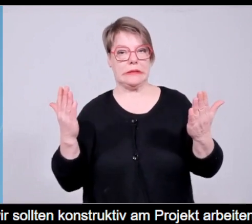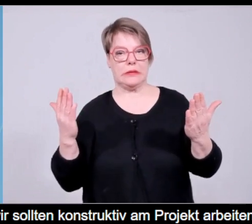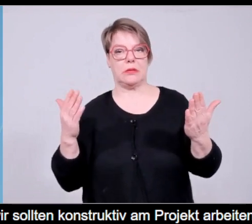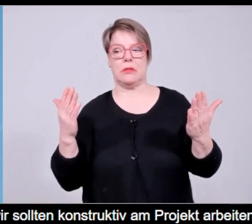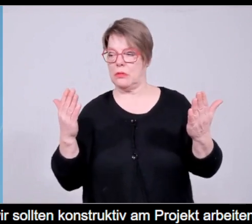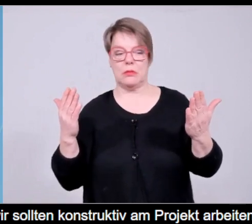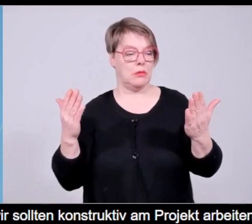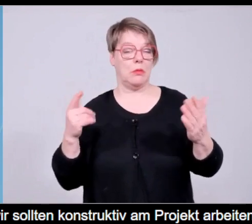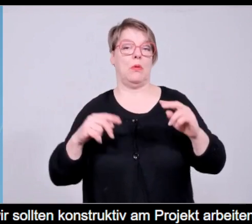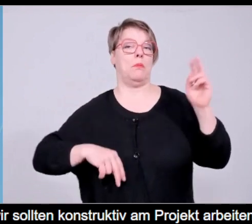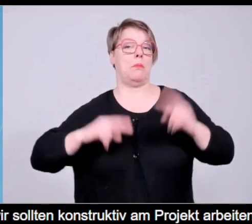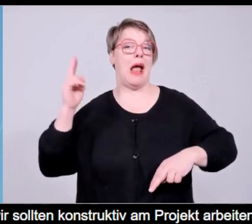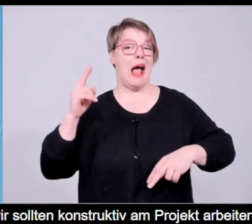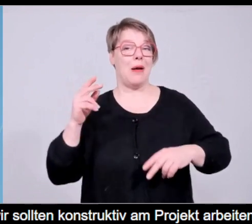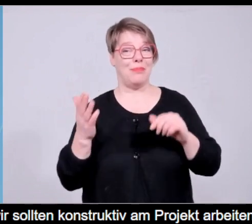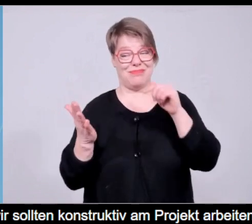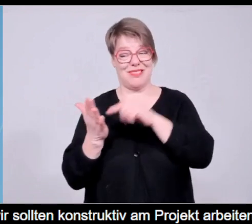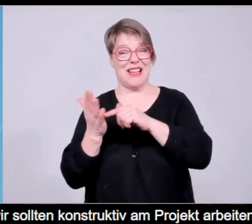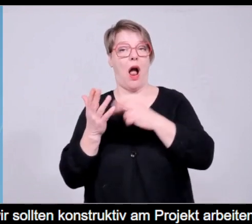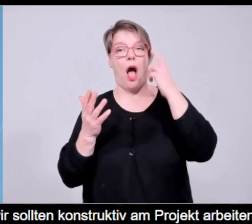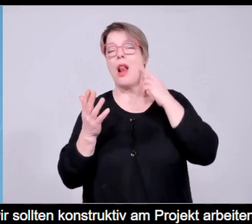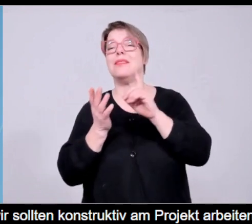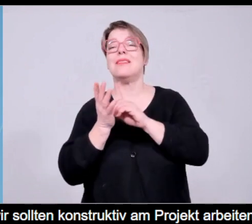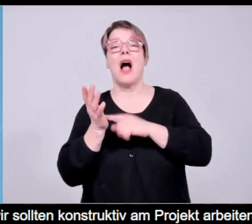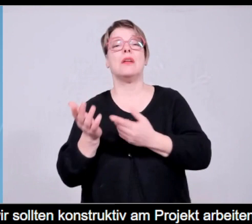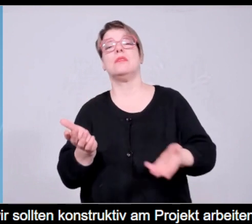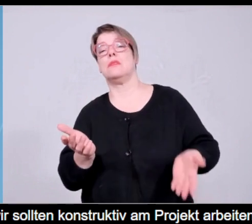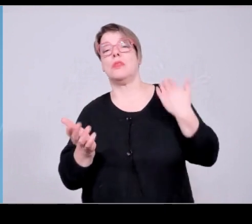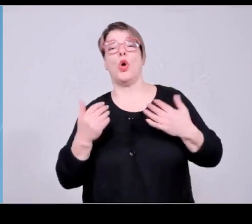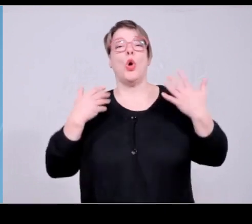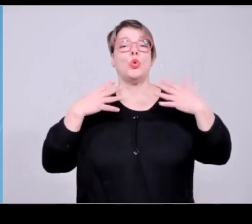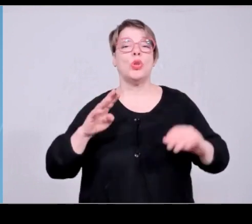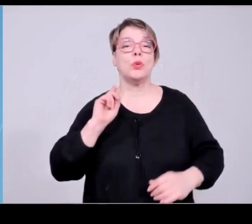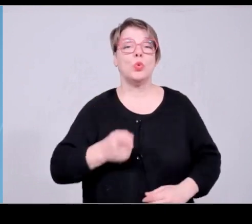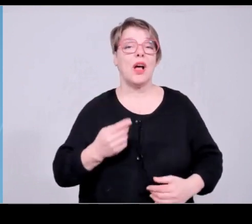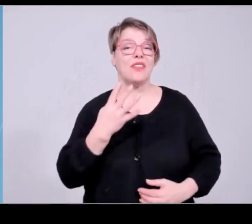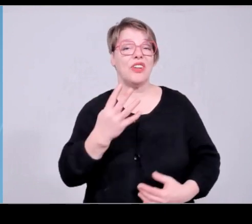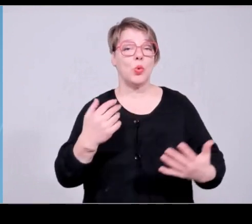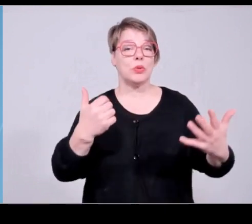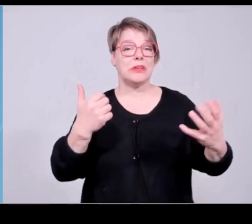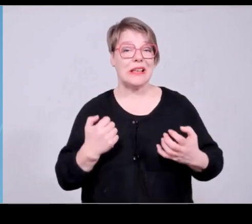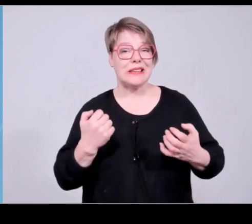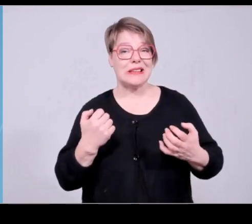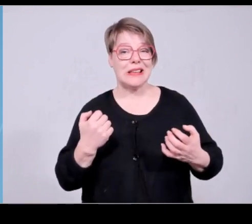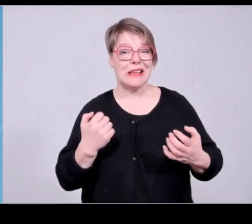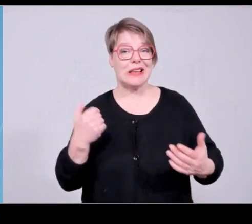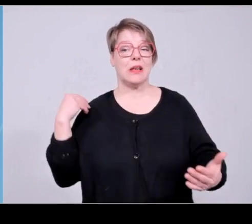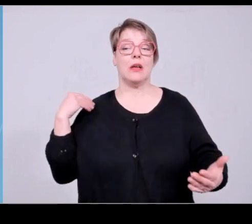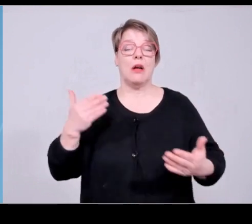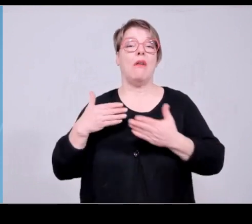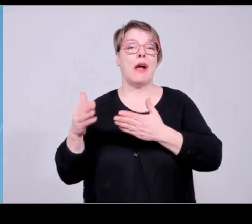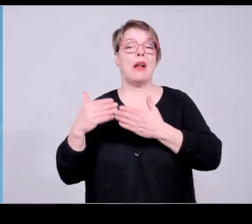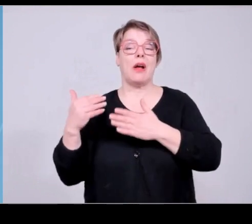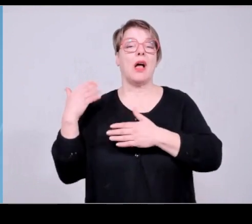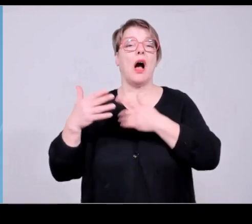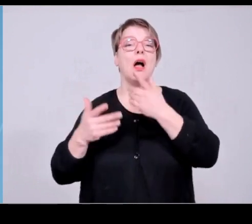einen Laden, ein Erdgeschoss, der jetzt anders zu nutzen ist? Haben sich irgendwelche Kellerräume umgewandelt und, und, und? Das weiß niemand. Die Zuschnitte der